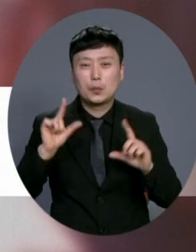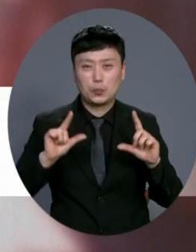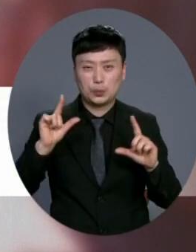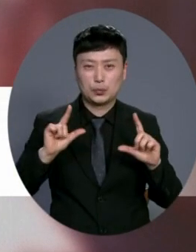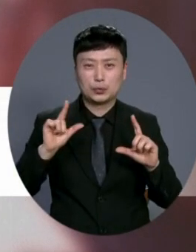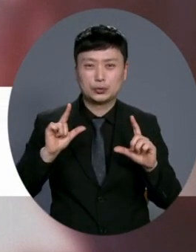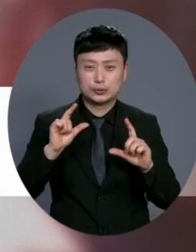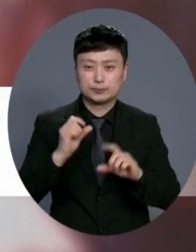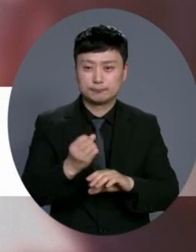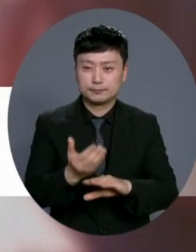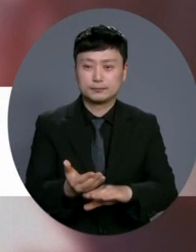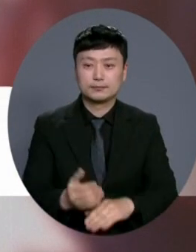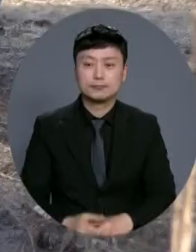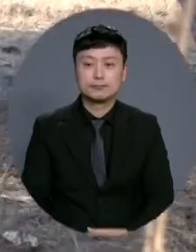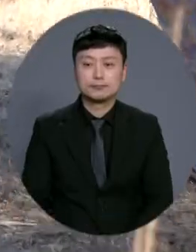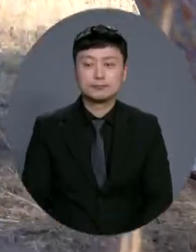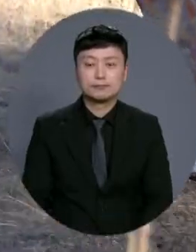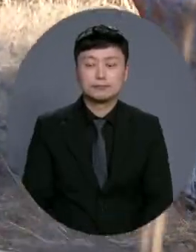김서현